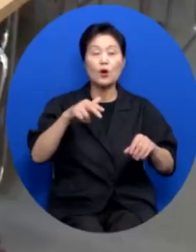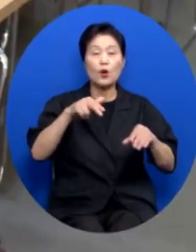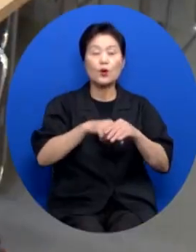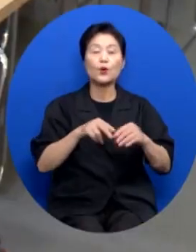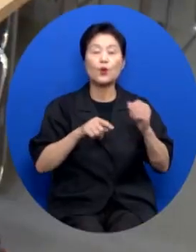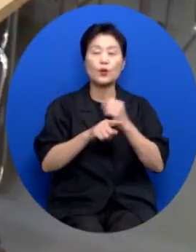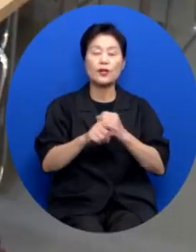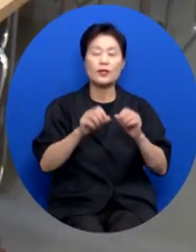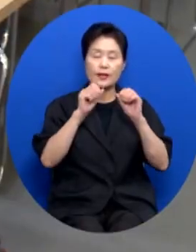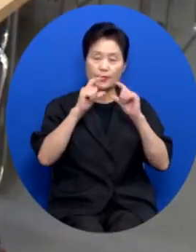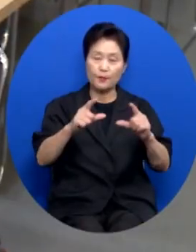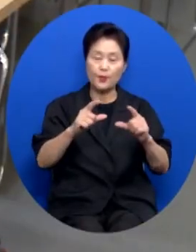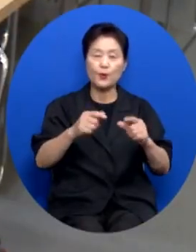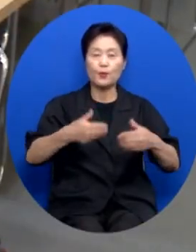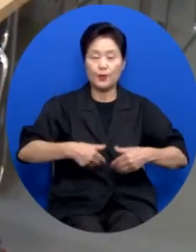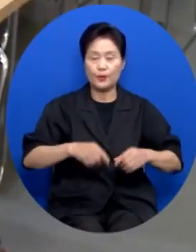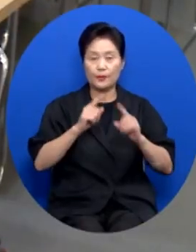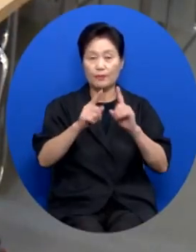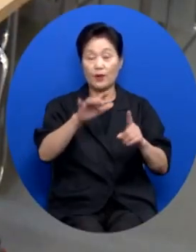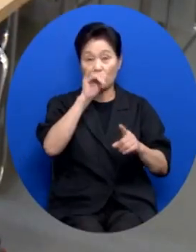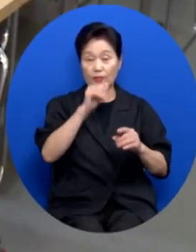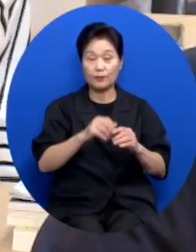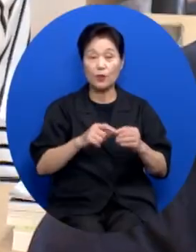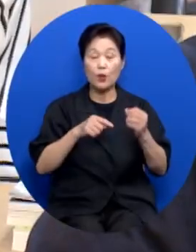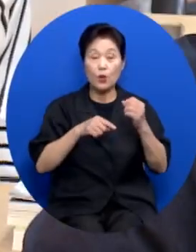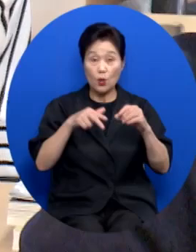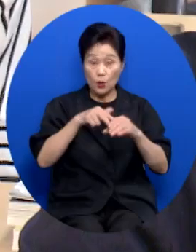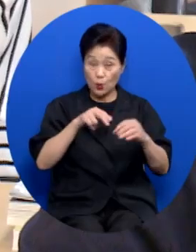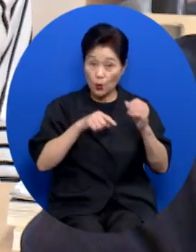한다고 말했습니다. 또한 교리 문답의